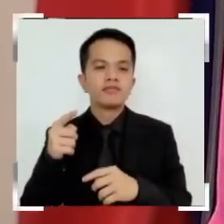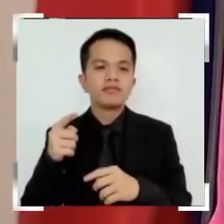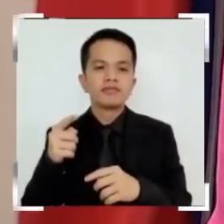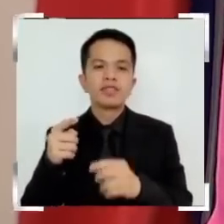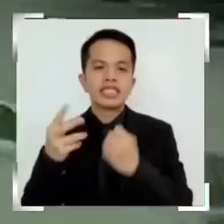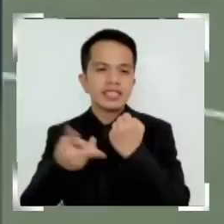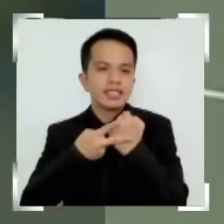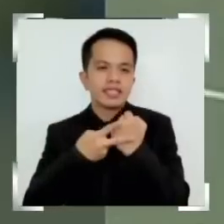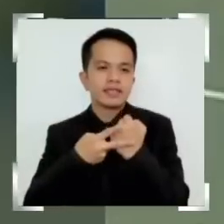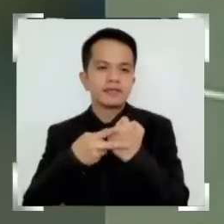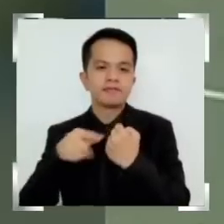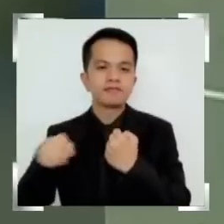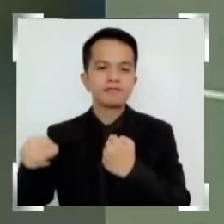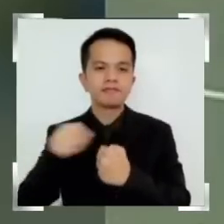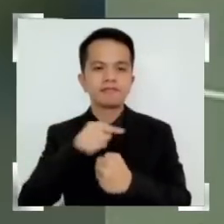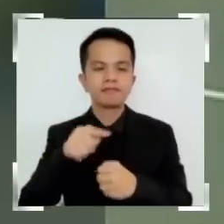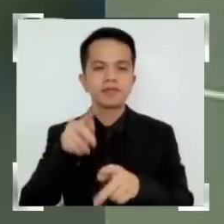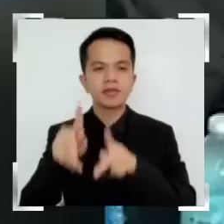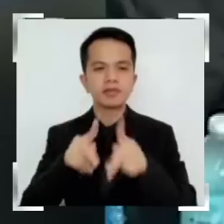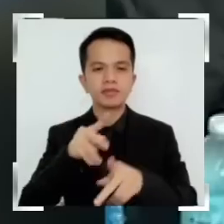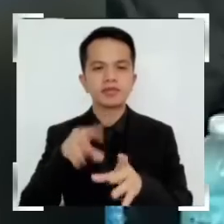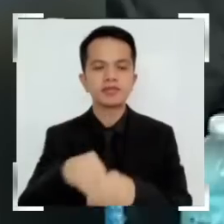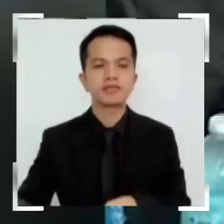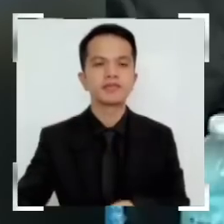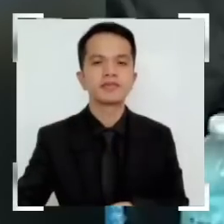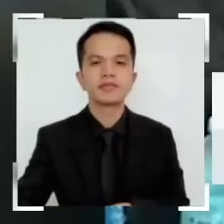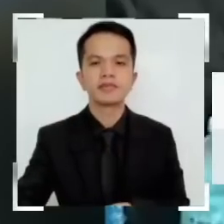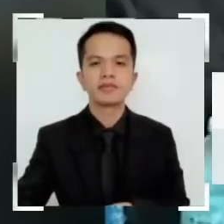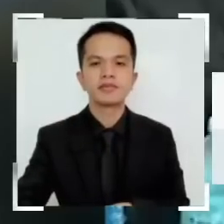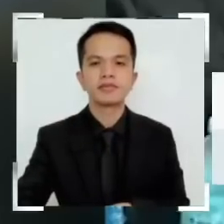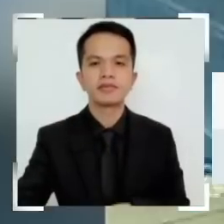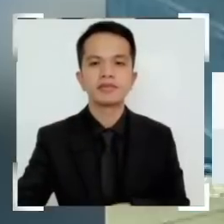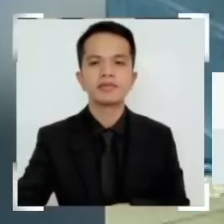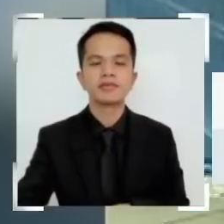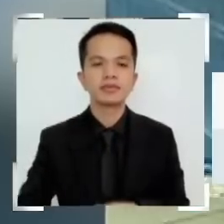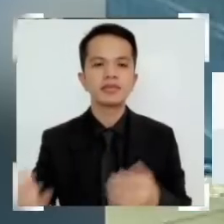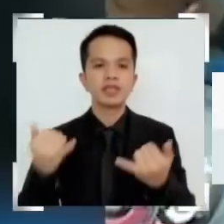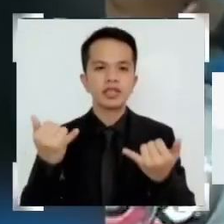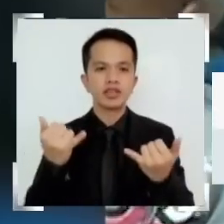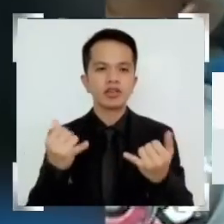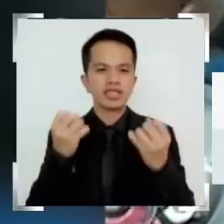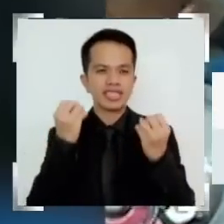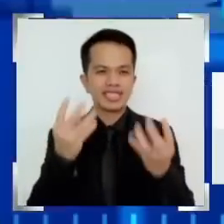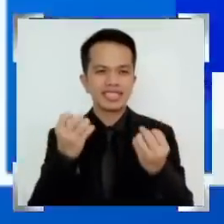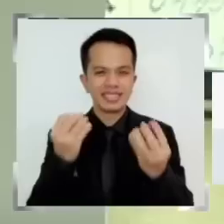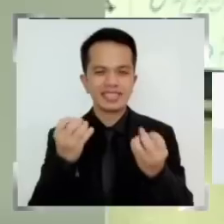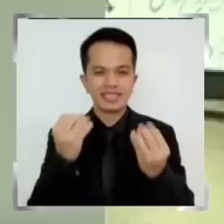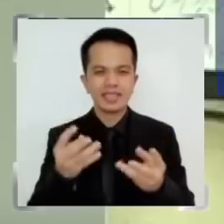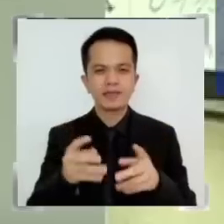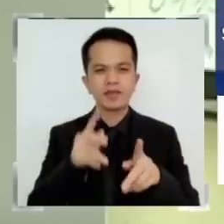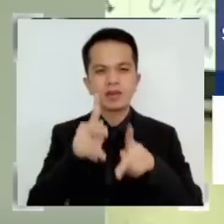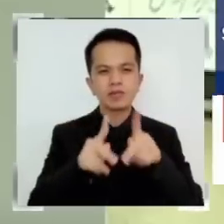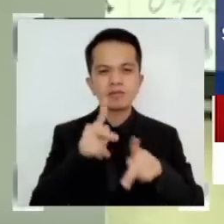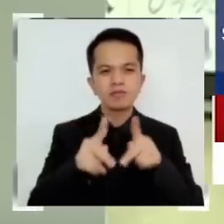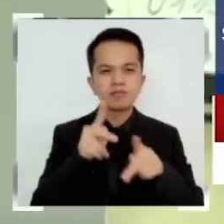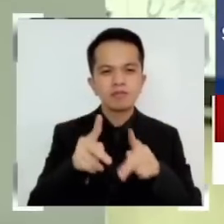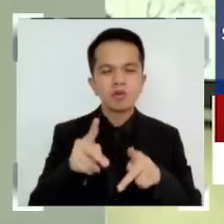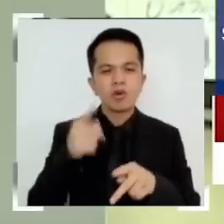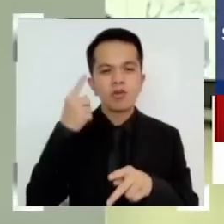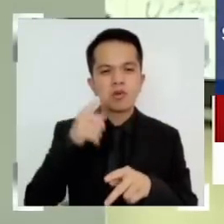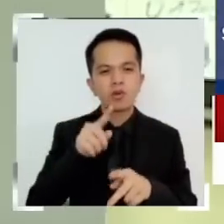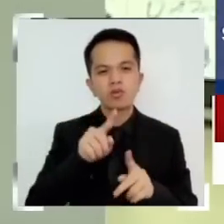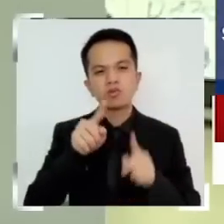kanilang mga pasahero. Sa Lipata Ferry Terminal sa Surigao City, dagsan ang mga pasahero simula kahapon. According sa among